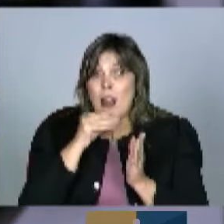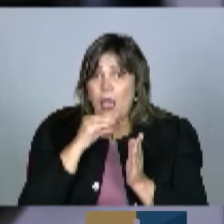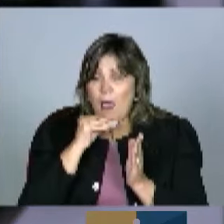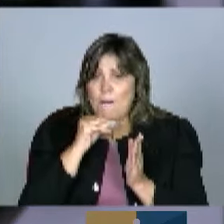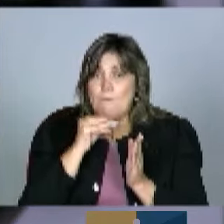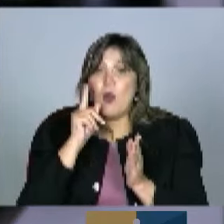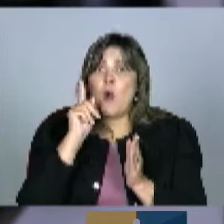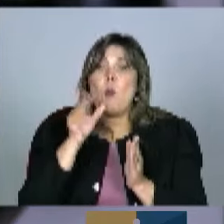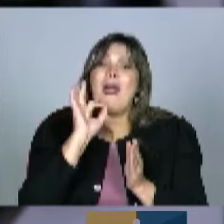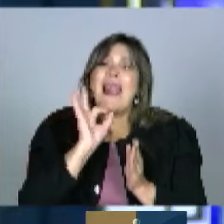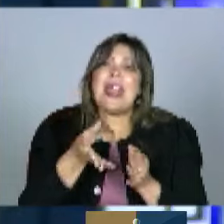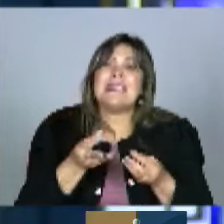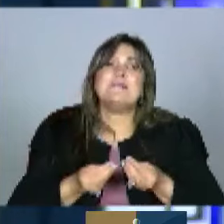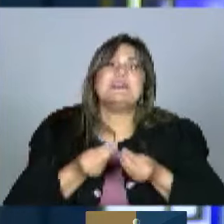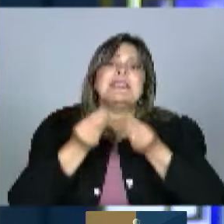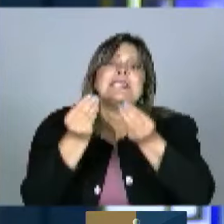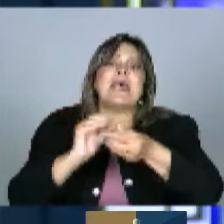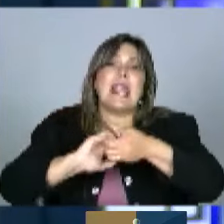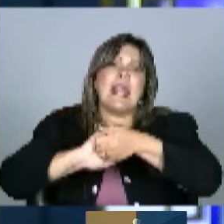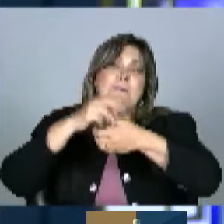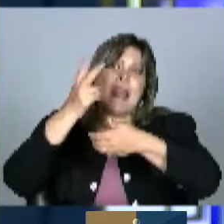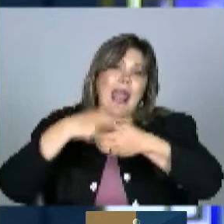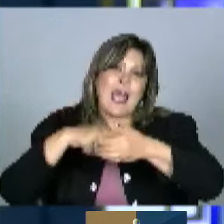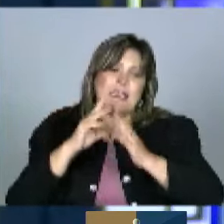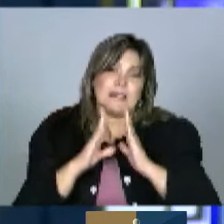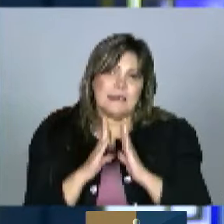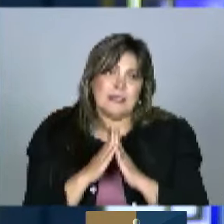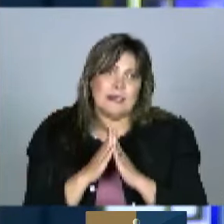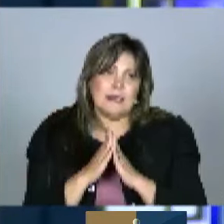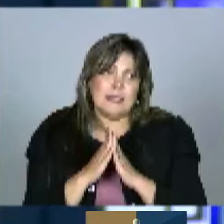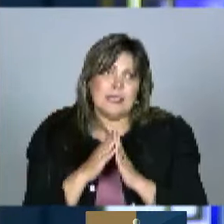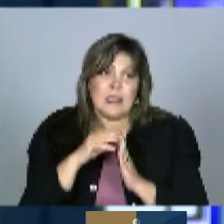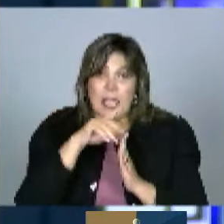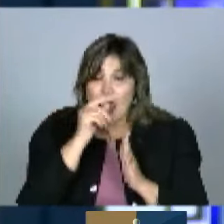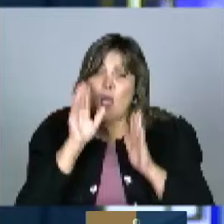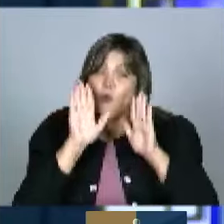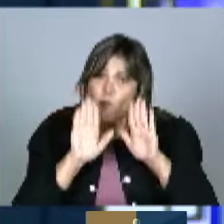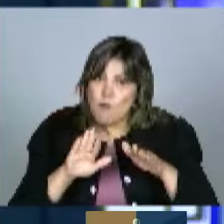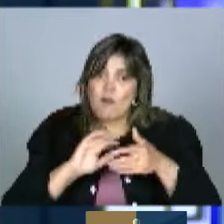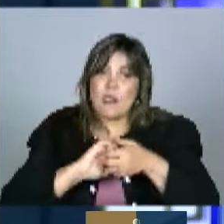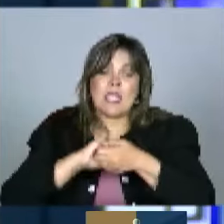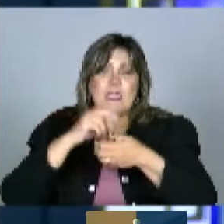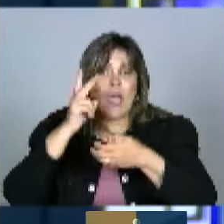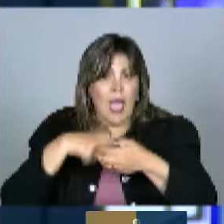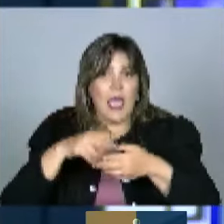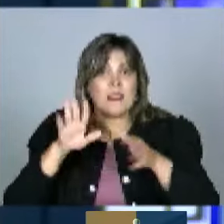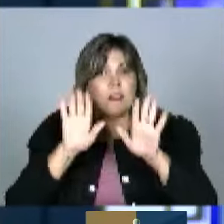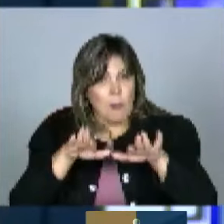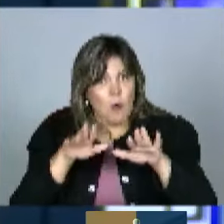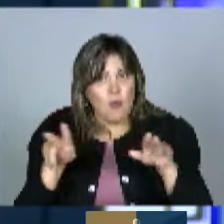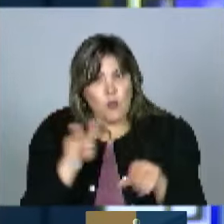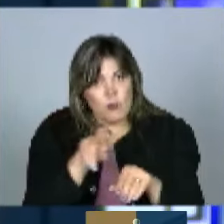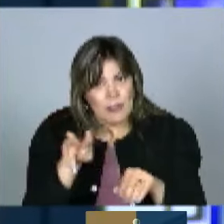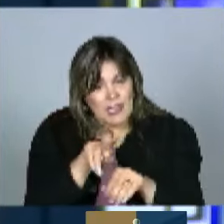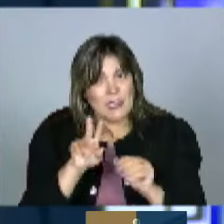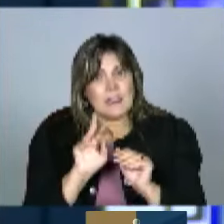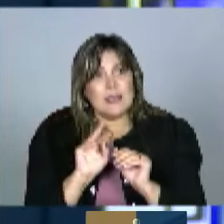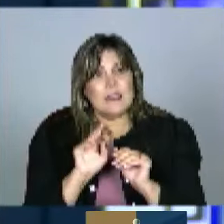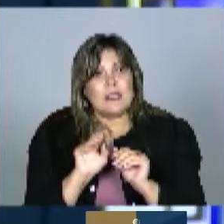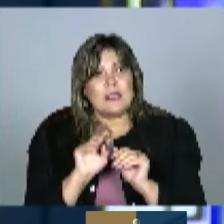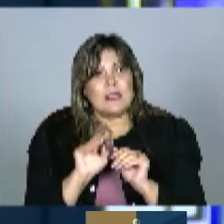ا قانون الماده 20 قانون الاثبات قال لك اذا كان يوجد مستند مشترك بين الطرفين وليس بيدي